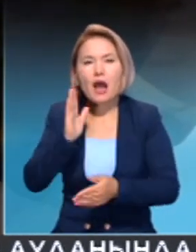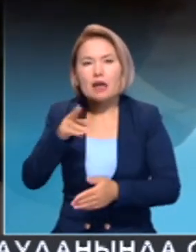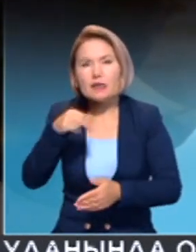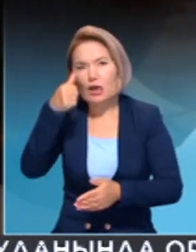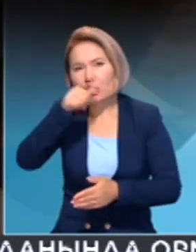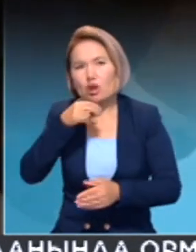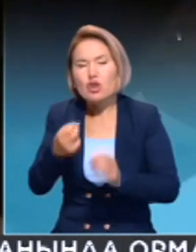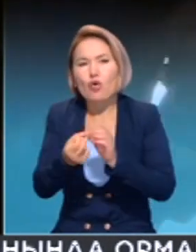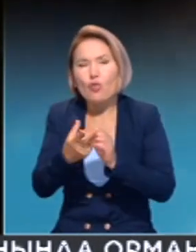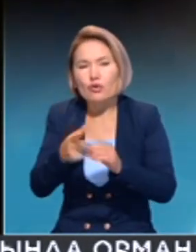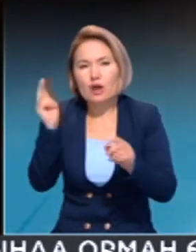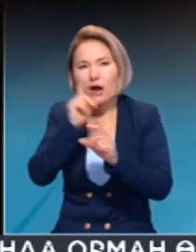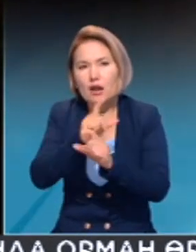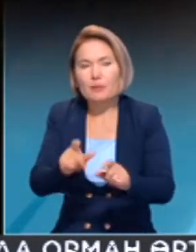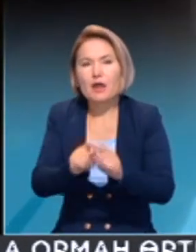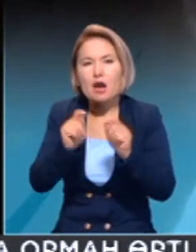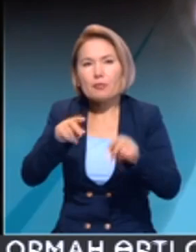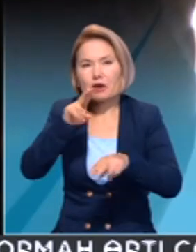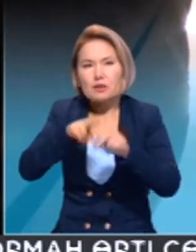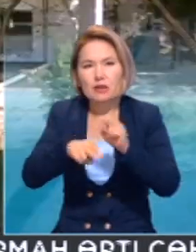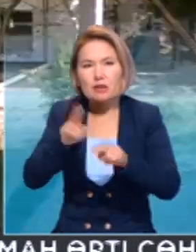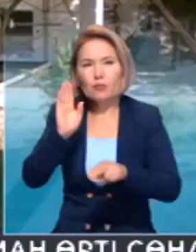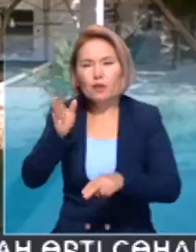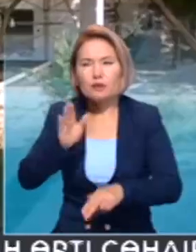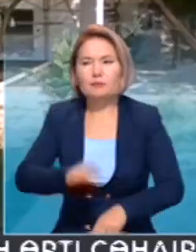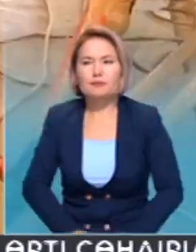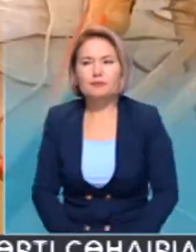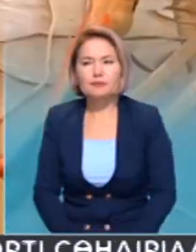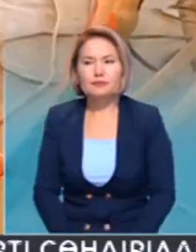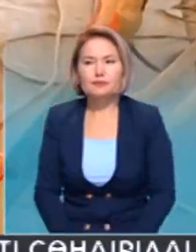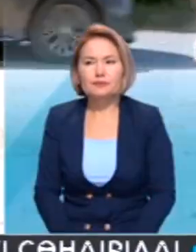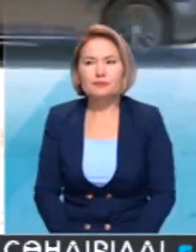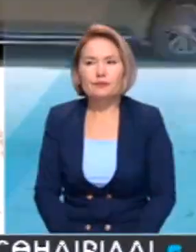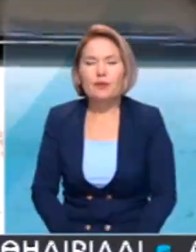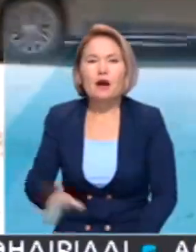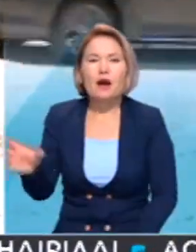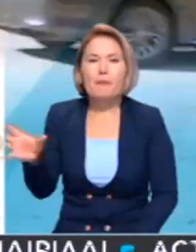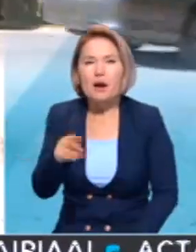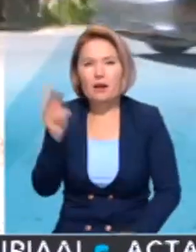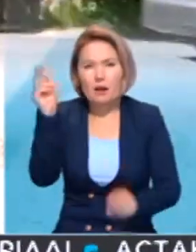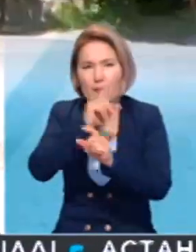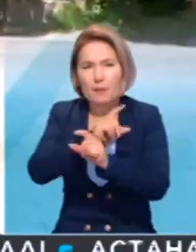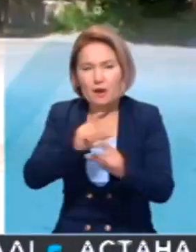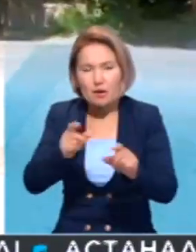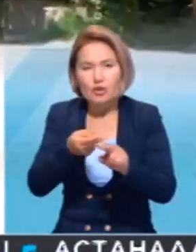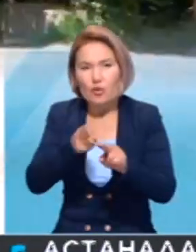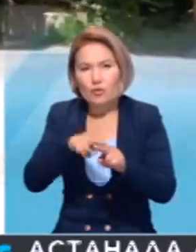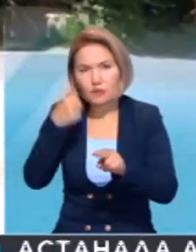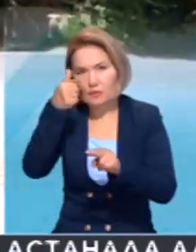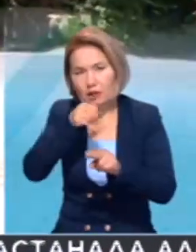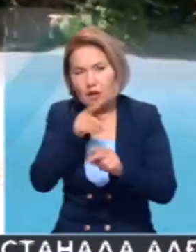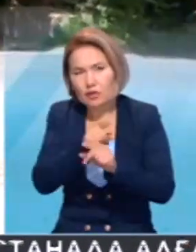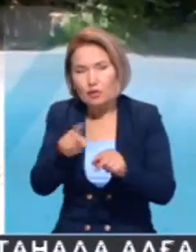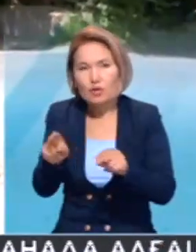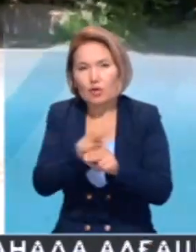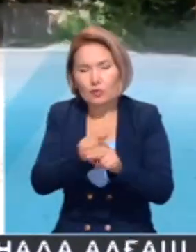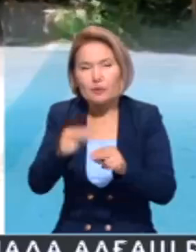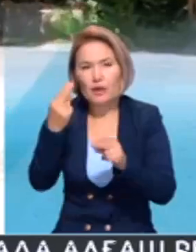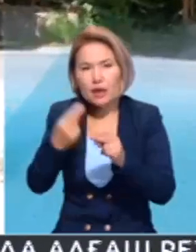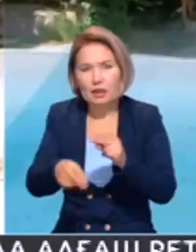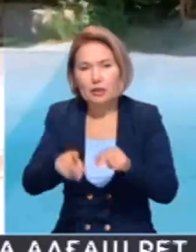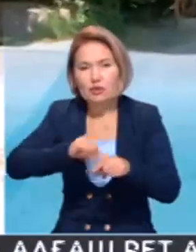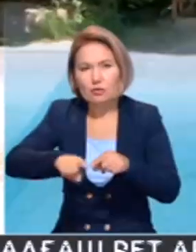жылы 13 білім ошағы салынады. Барлық білім беру ұйымдарында ағымдағы жөндеу жүргізіліп аяқталу